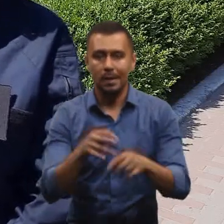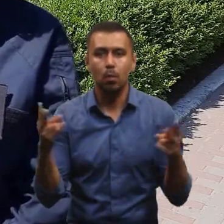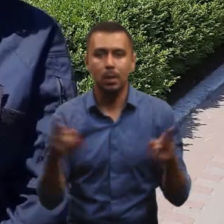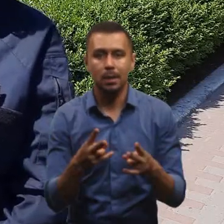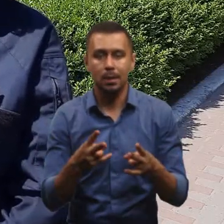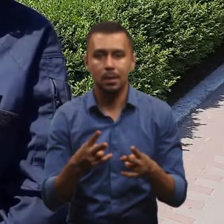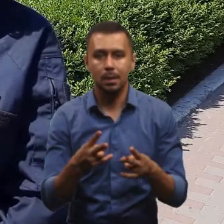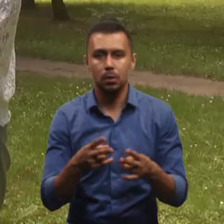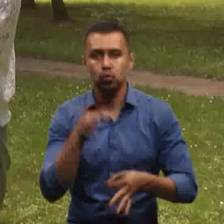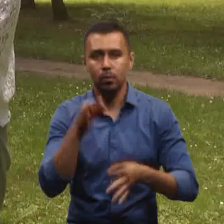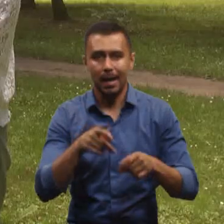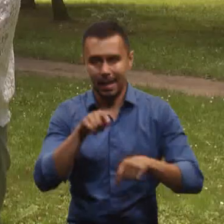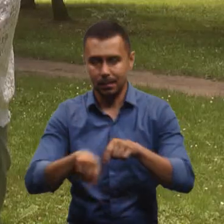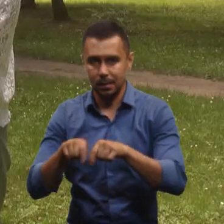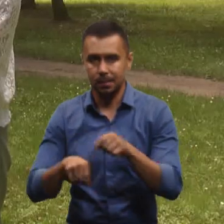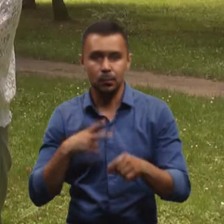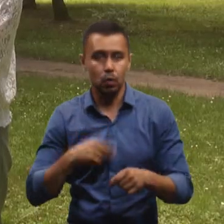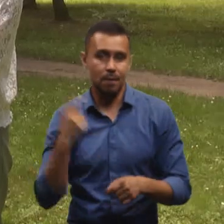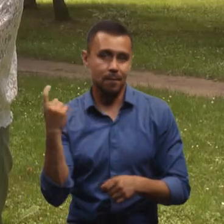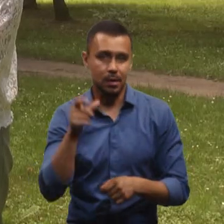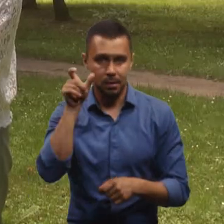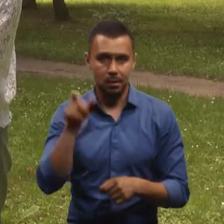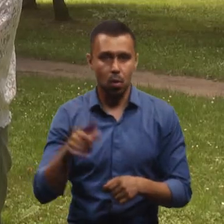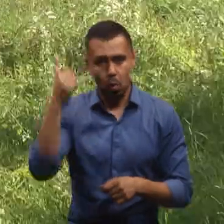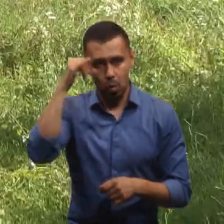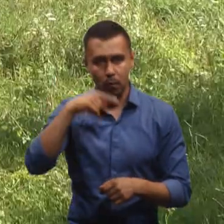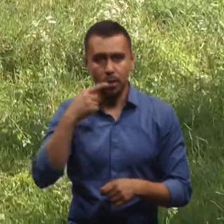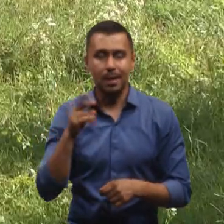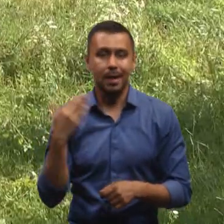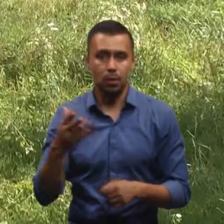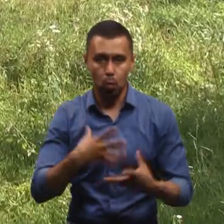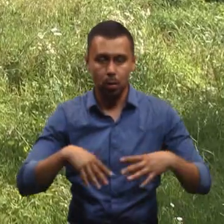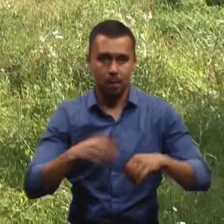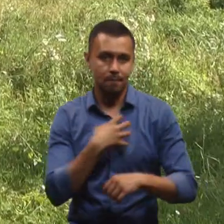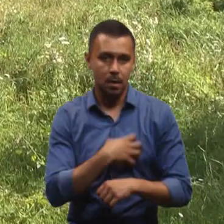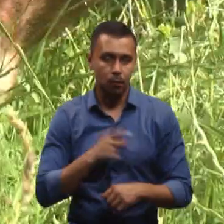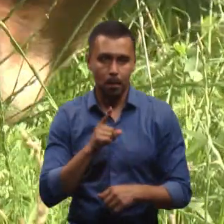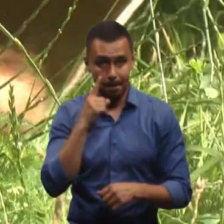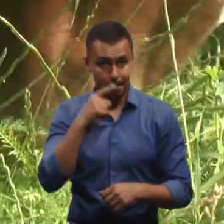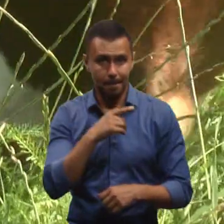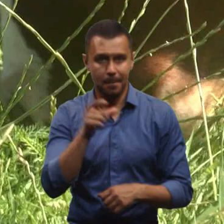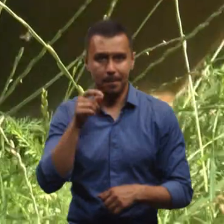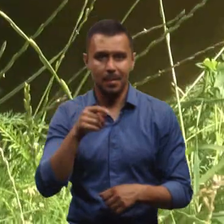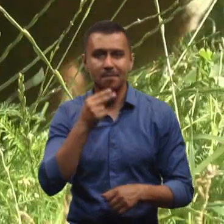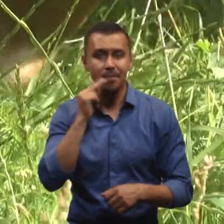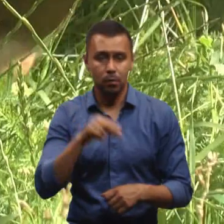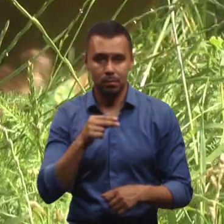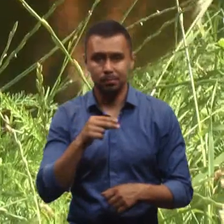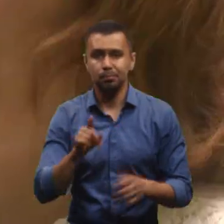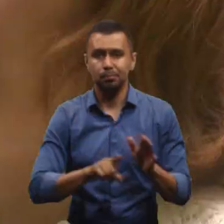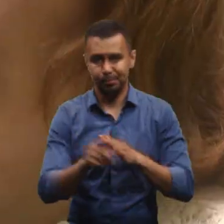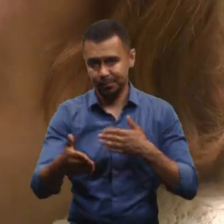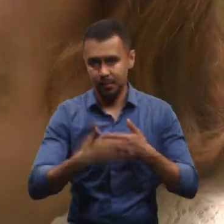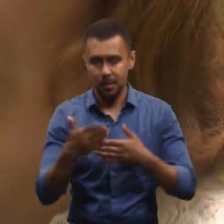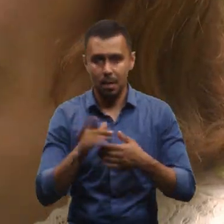необхідних судових експертиз. Дочка власниці корови говорить, для їхньої родини важливо, аби підозрюваного притягнули до